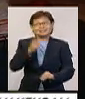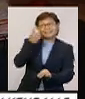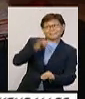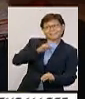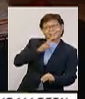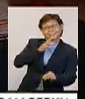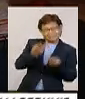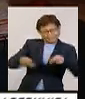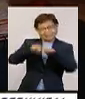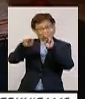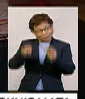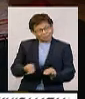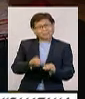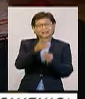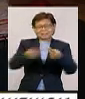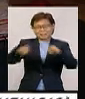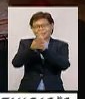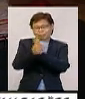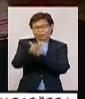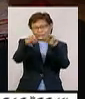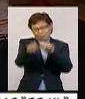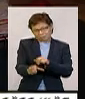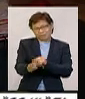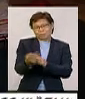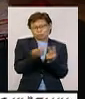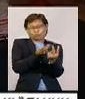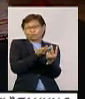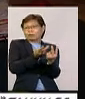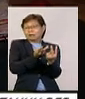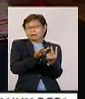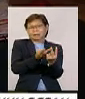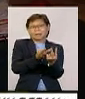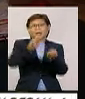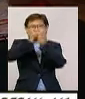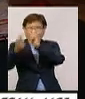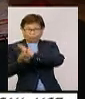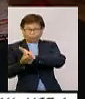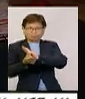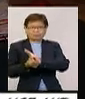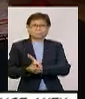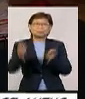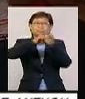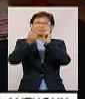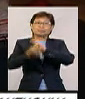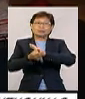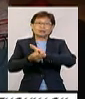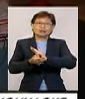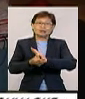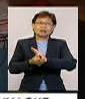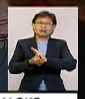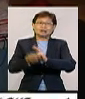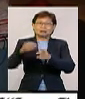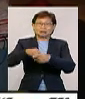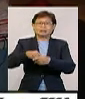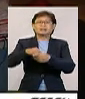nilai kemanusiaan dan nilai keupayaan manusia. Dua tadi. Perubahan ataupun reformasi yang telah pun disuntik dalam